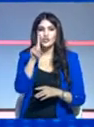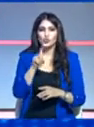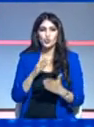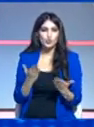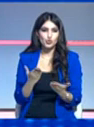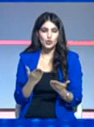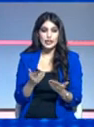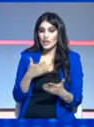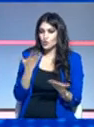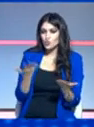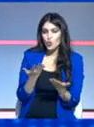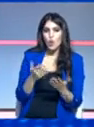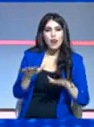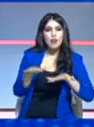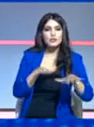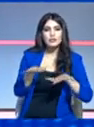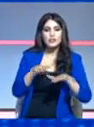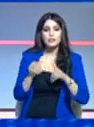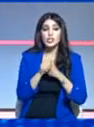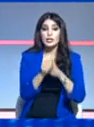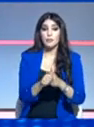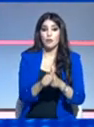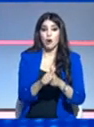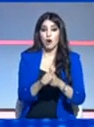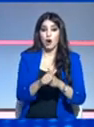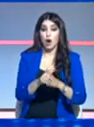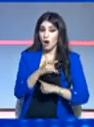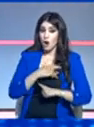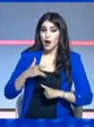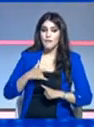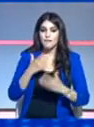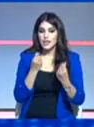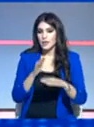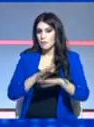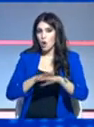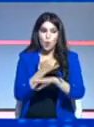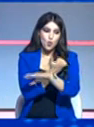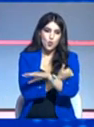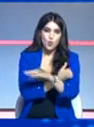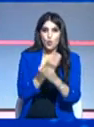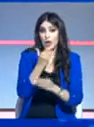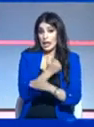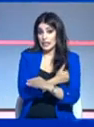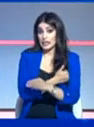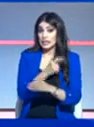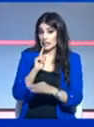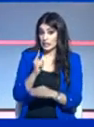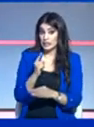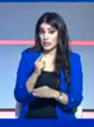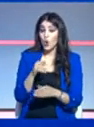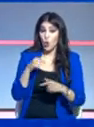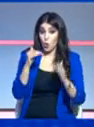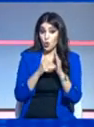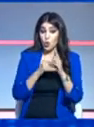احلام جزاره عن الاستراتيجيه المتبعه في عمليه التطعيم او التلقيح، هل